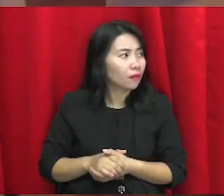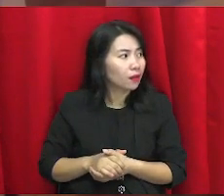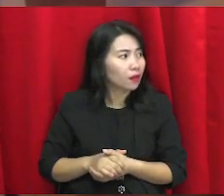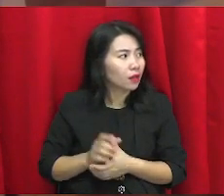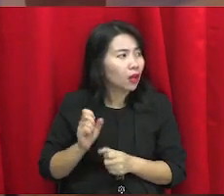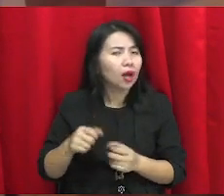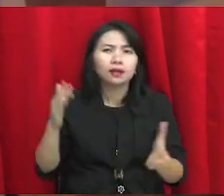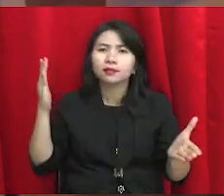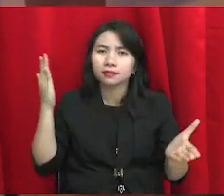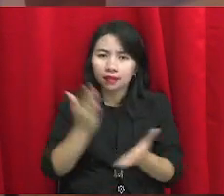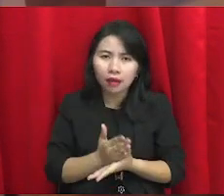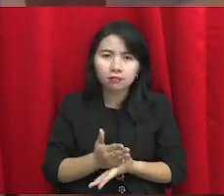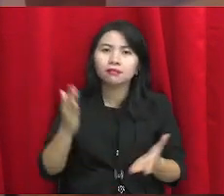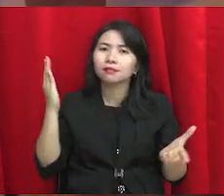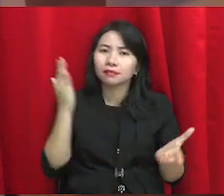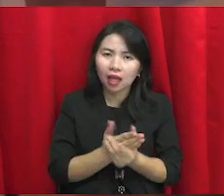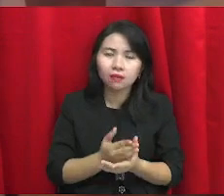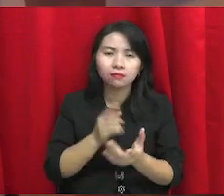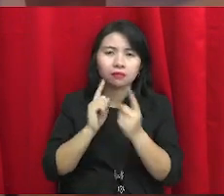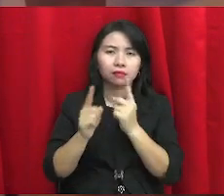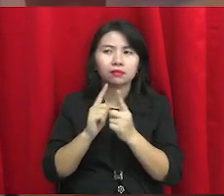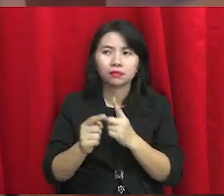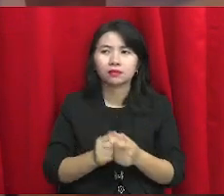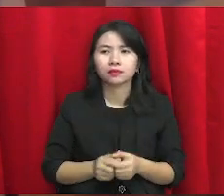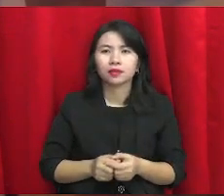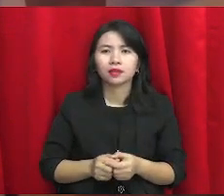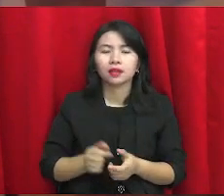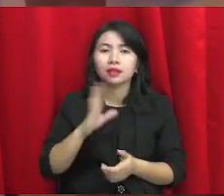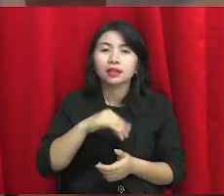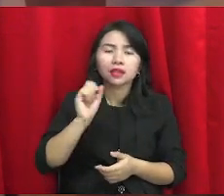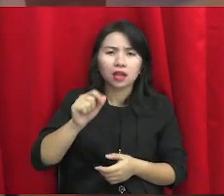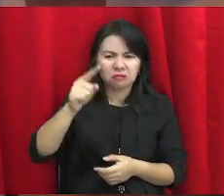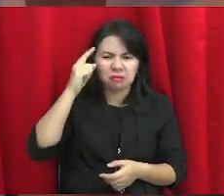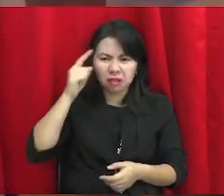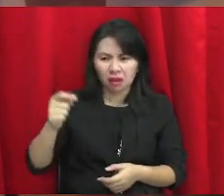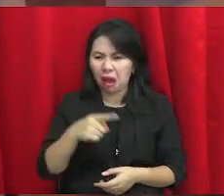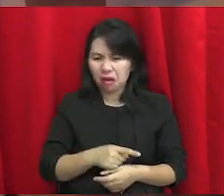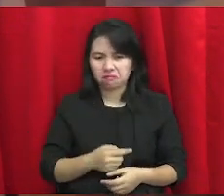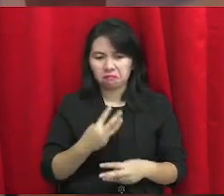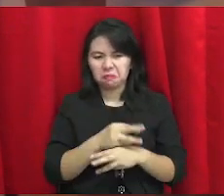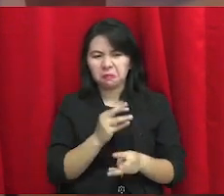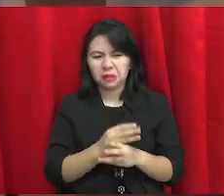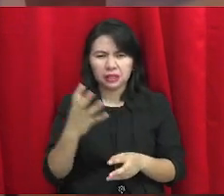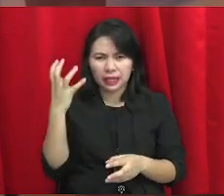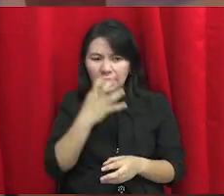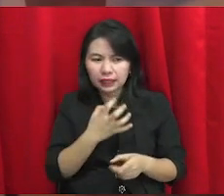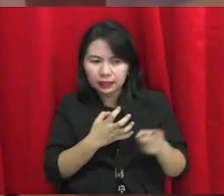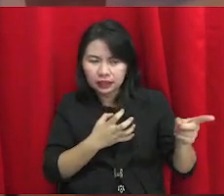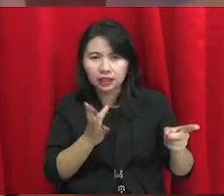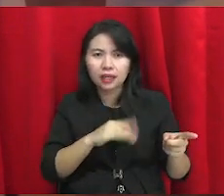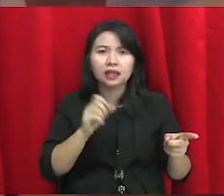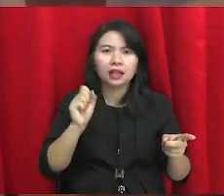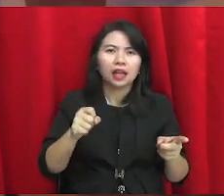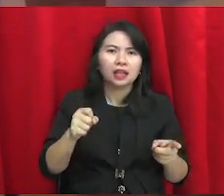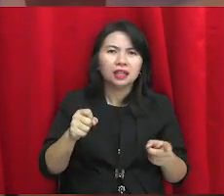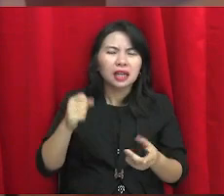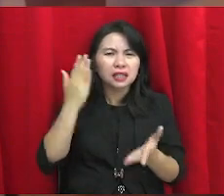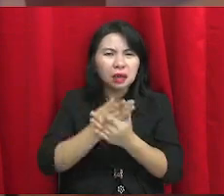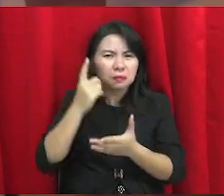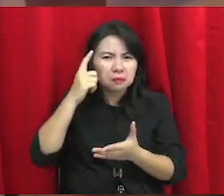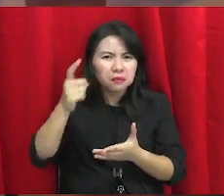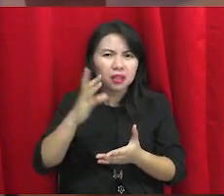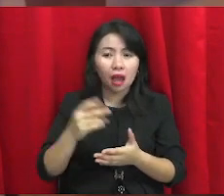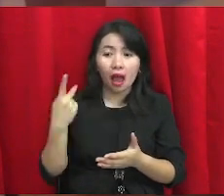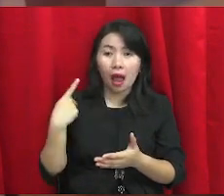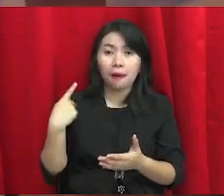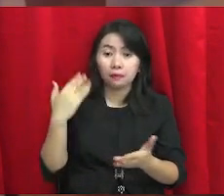magsasalita laban sa kani-kanino pa man. At mag-iisip na sinisiraan, mag-iisip na hinuhold yung kanyang